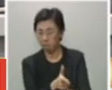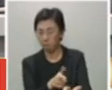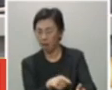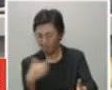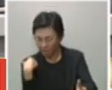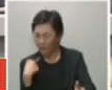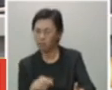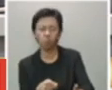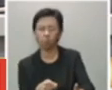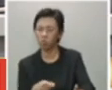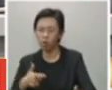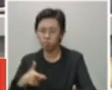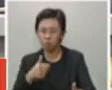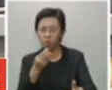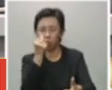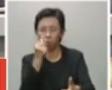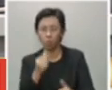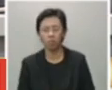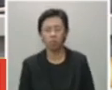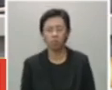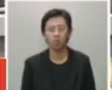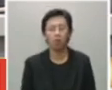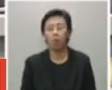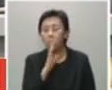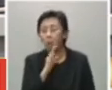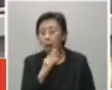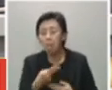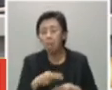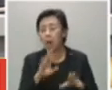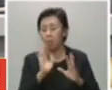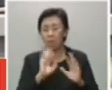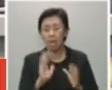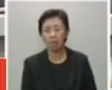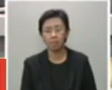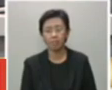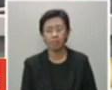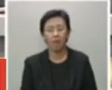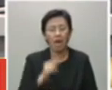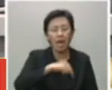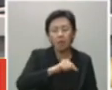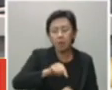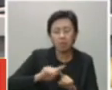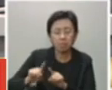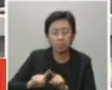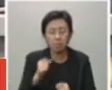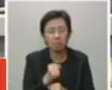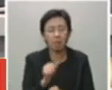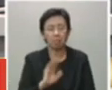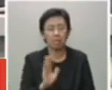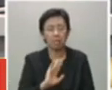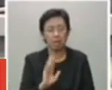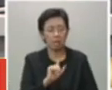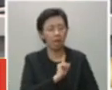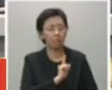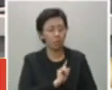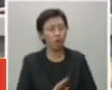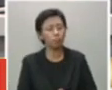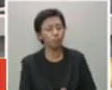ามครับไม่ใช่ปล่อยให้หน่วยงานอื่นๆออกไปรับผิดช